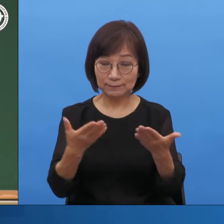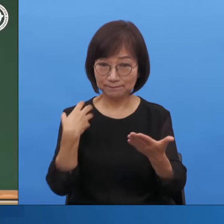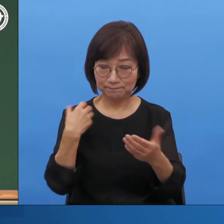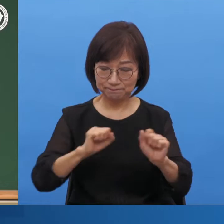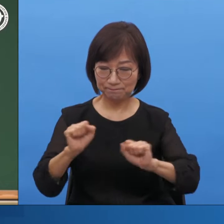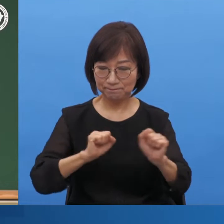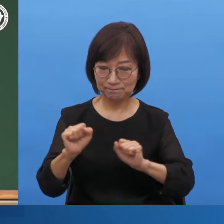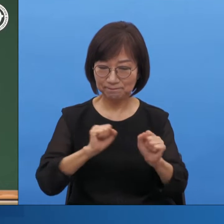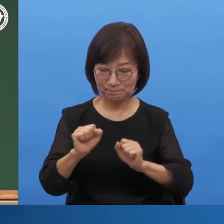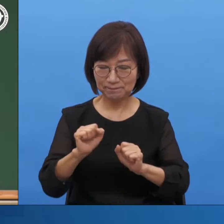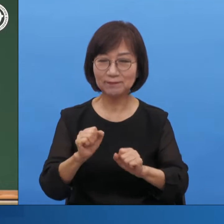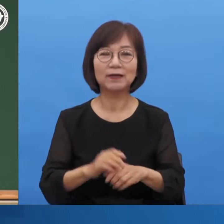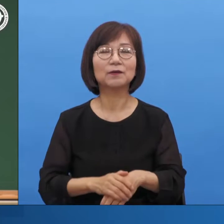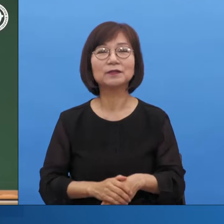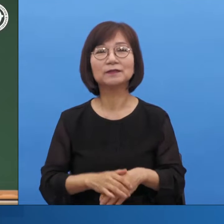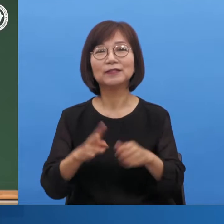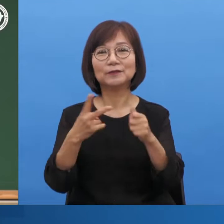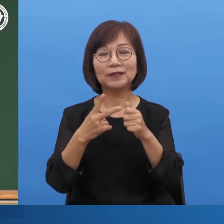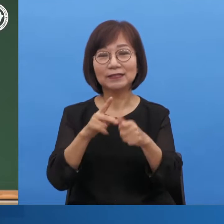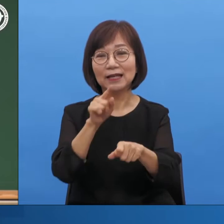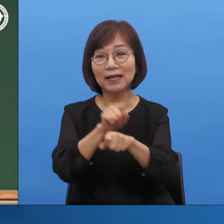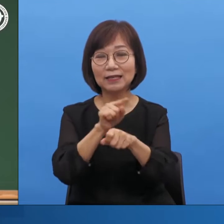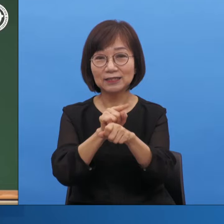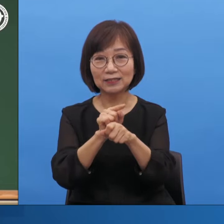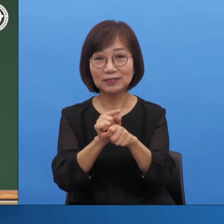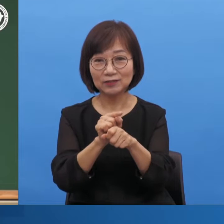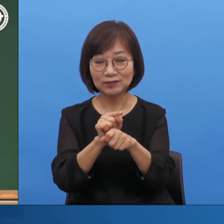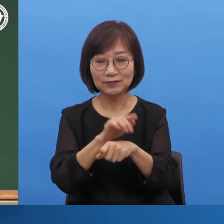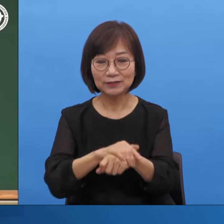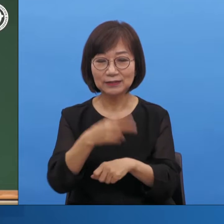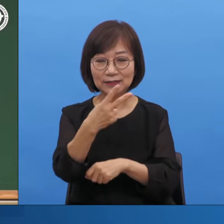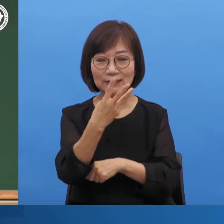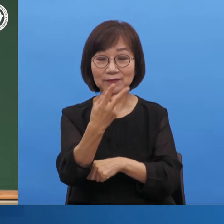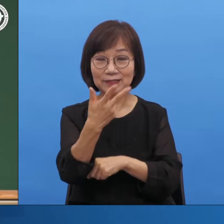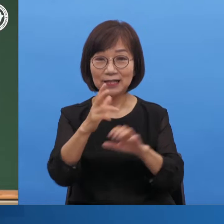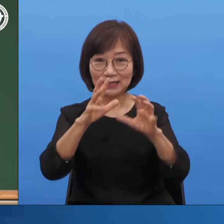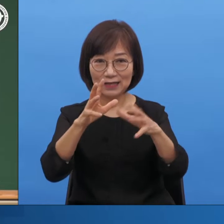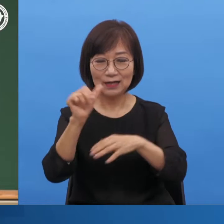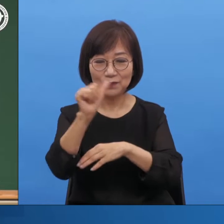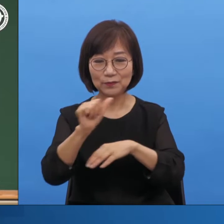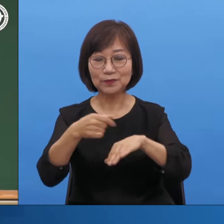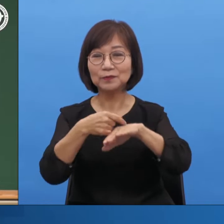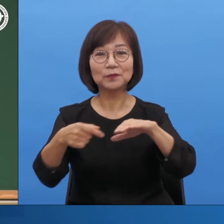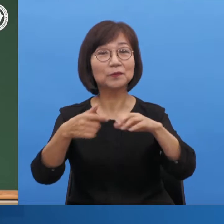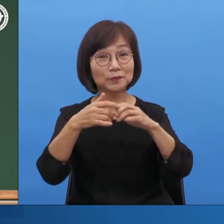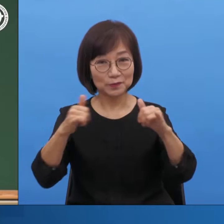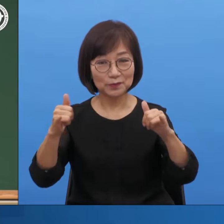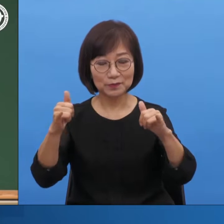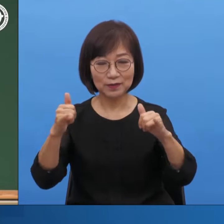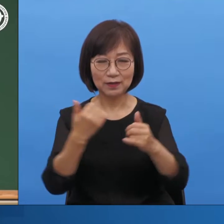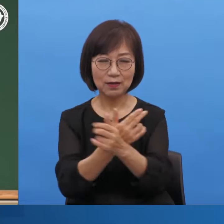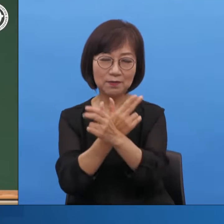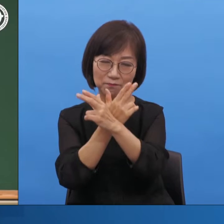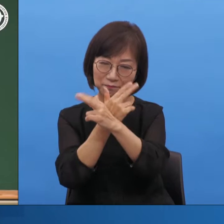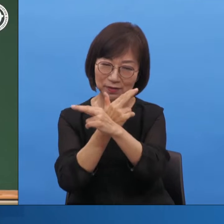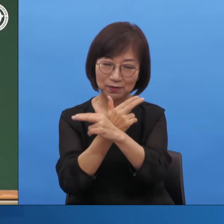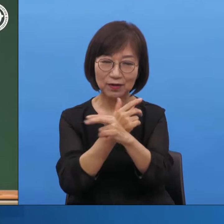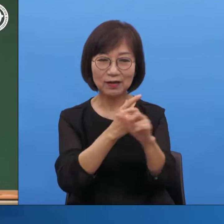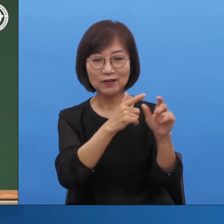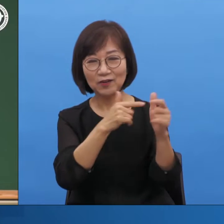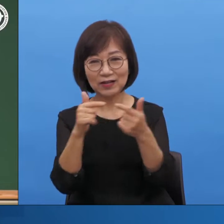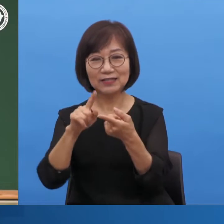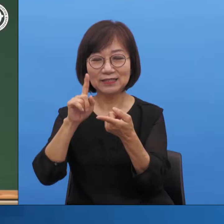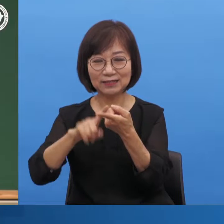두 번째 행정은 237 5천 종족 비대면의 대면화 정책으로 모든